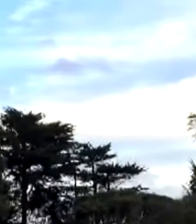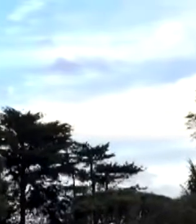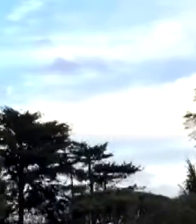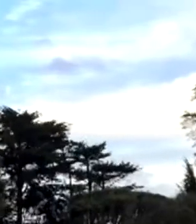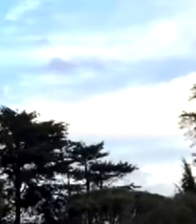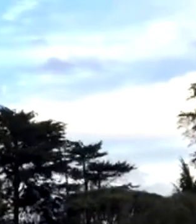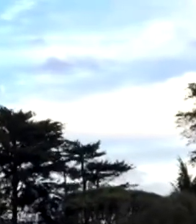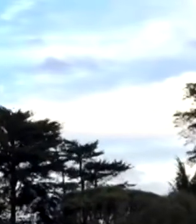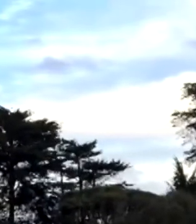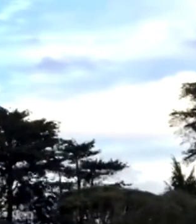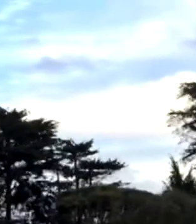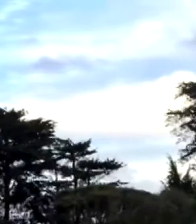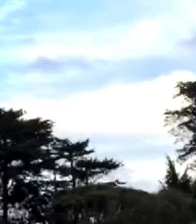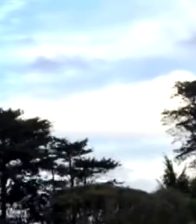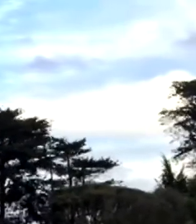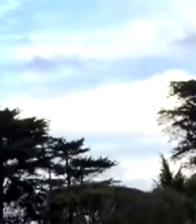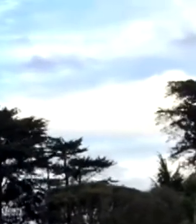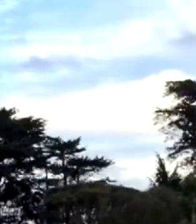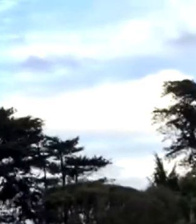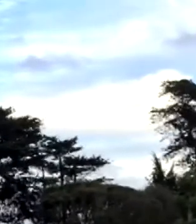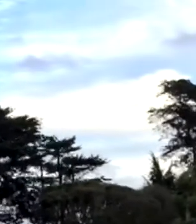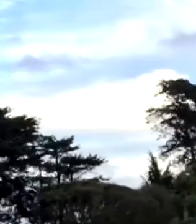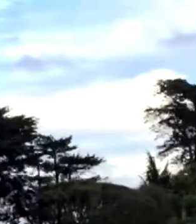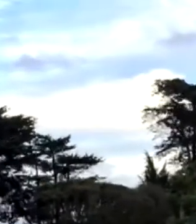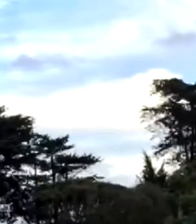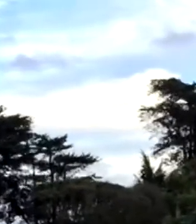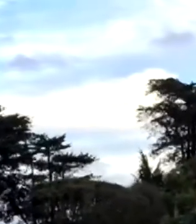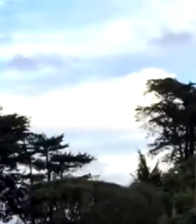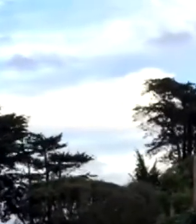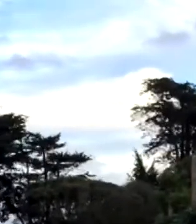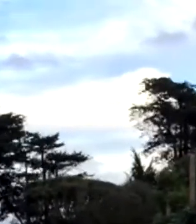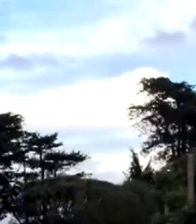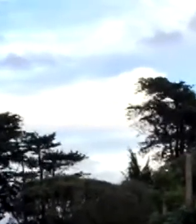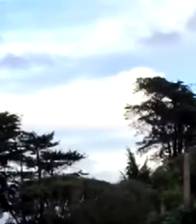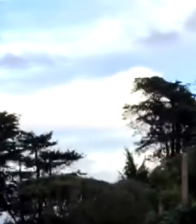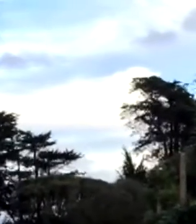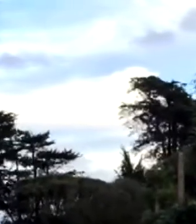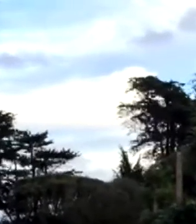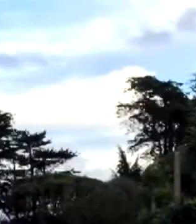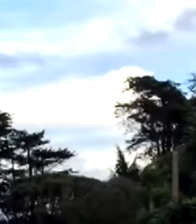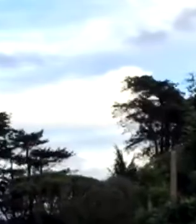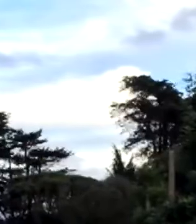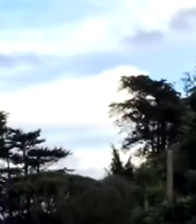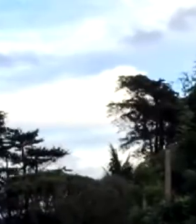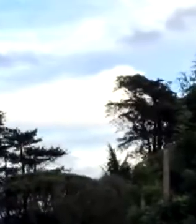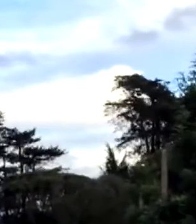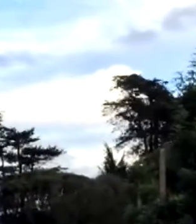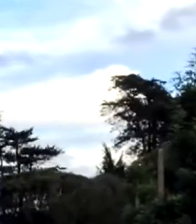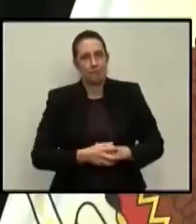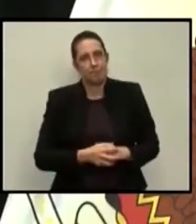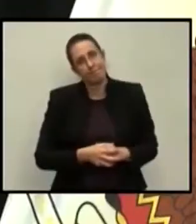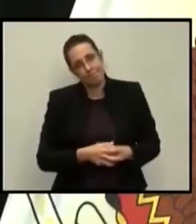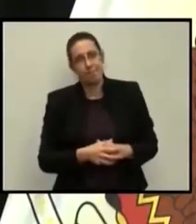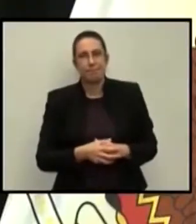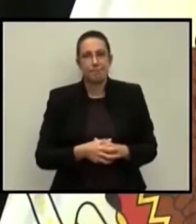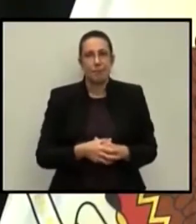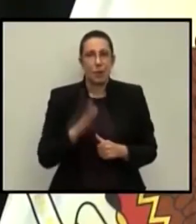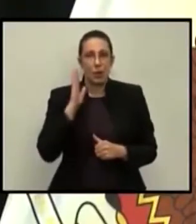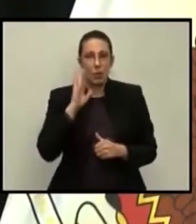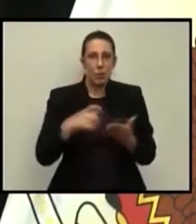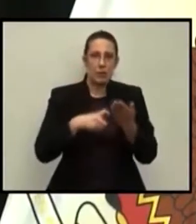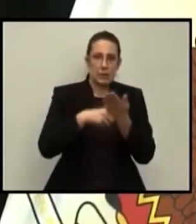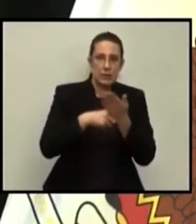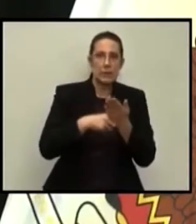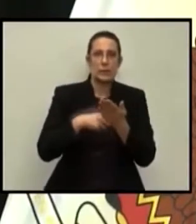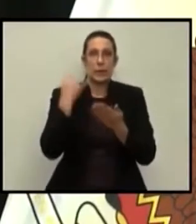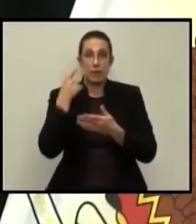年的420大妈节已取消。当局表示会严格执法，警告民众不要擅自举行派对。 We will cite, we will